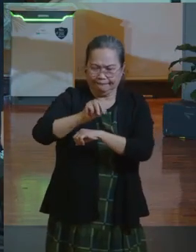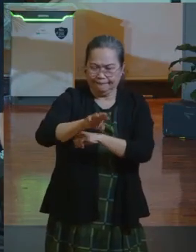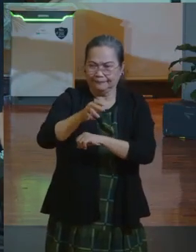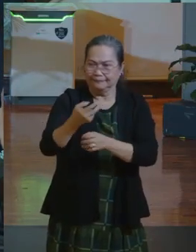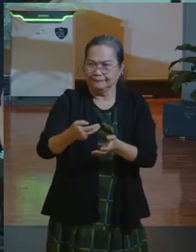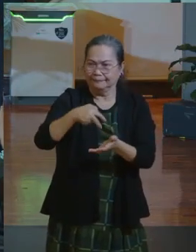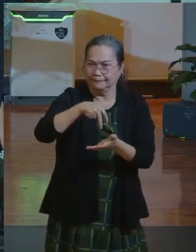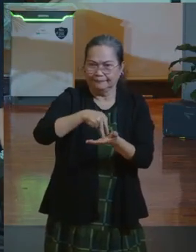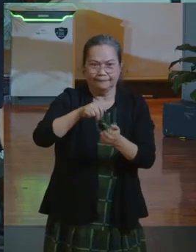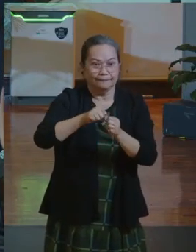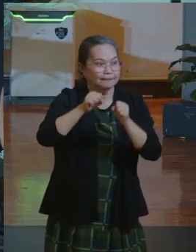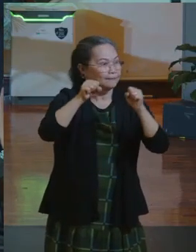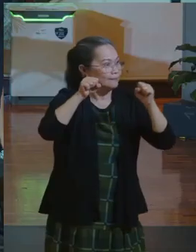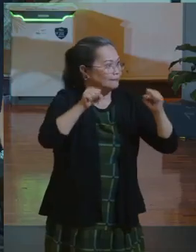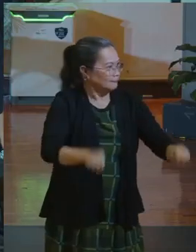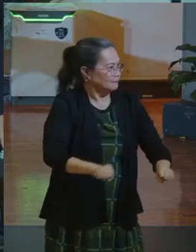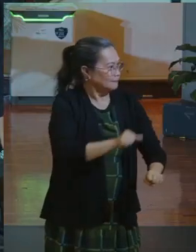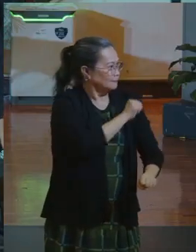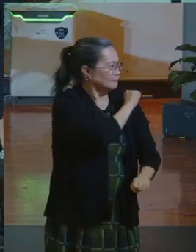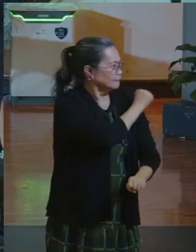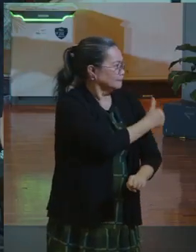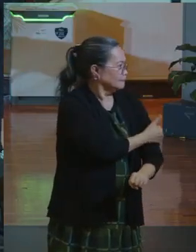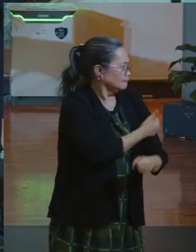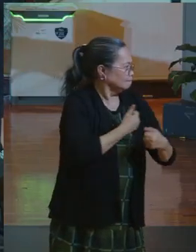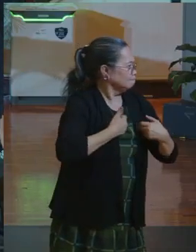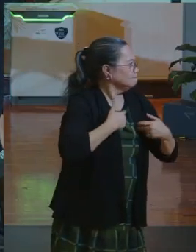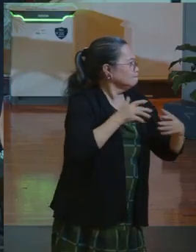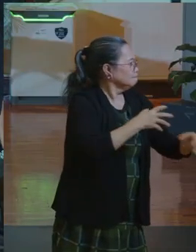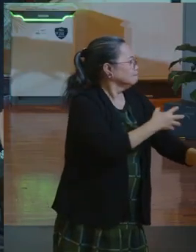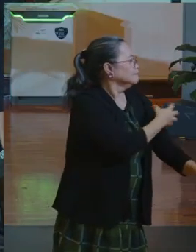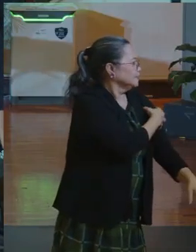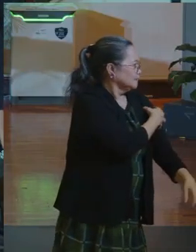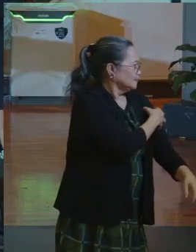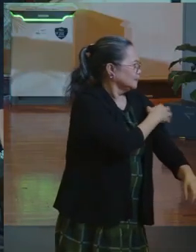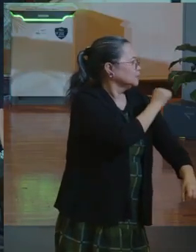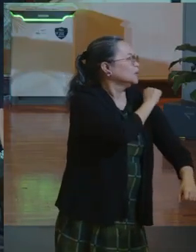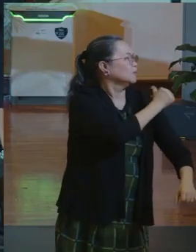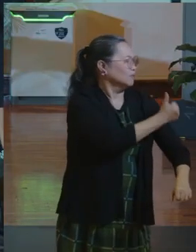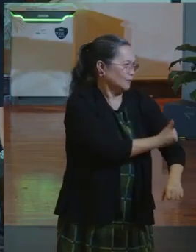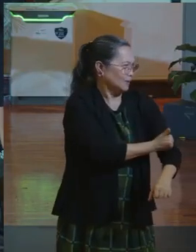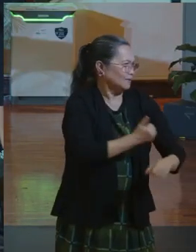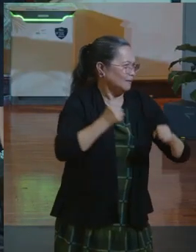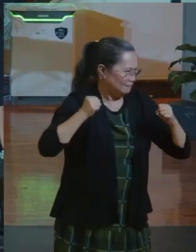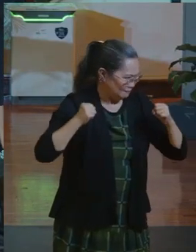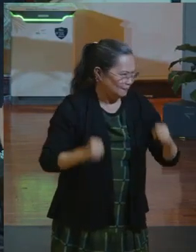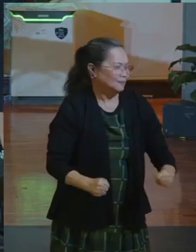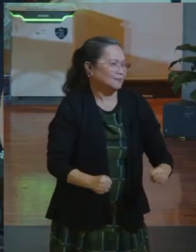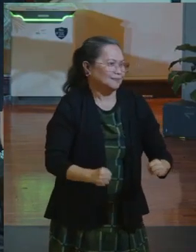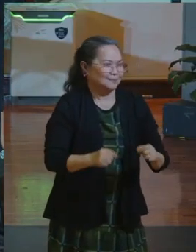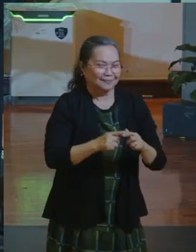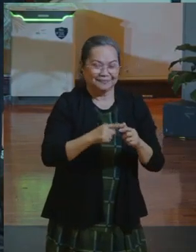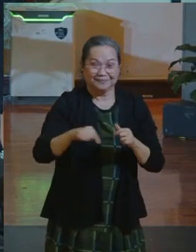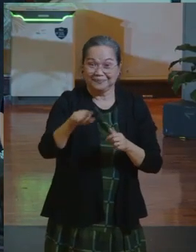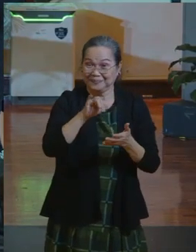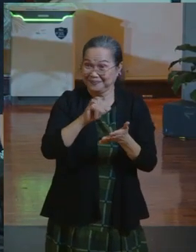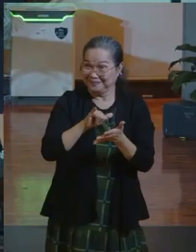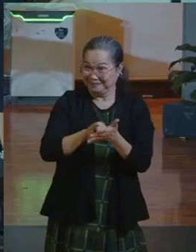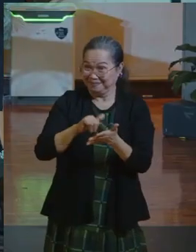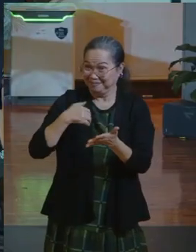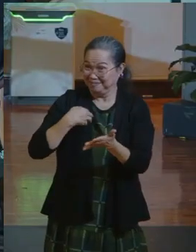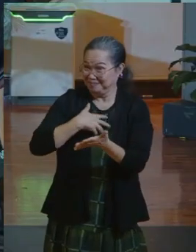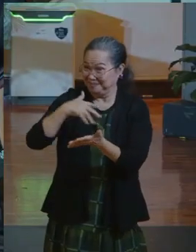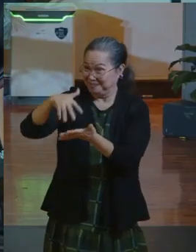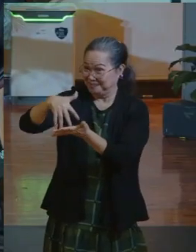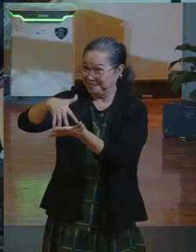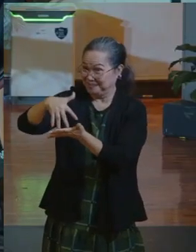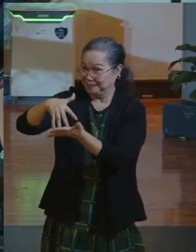siya ay merong kapangyarihan at otoridad. Yung po muli natin pinag-aralan nung